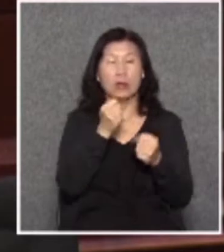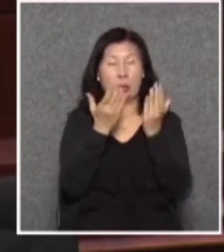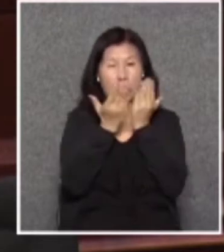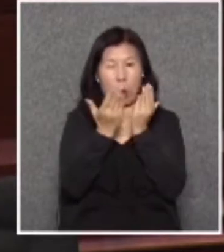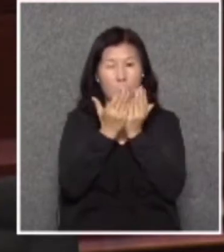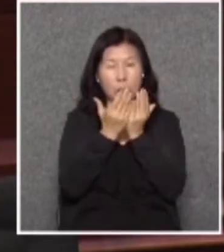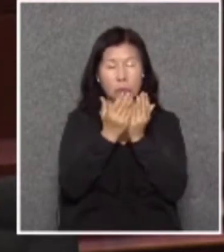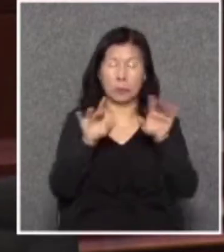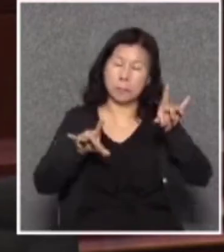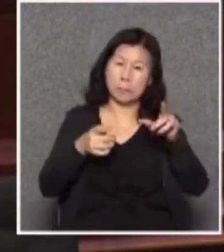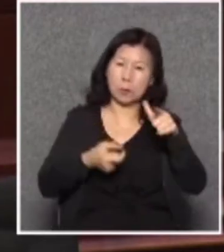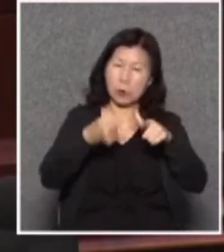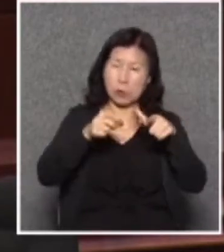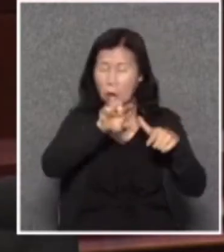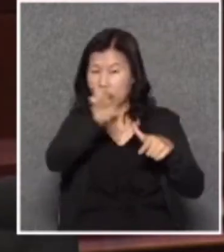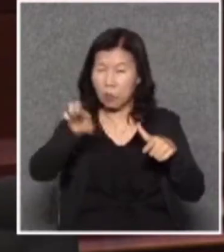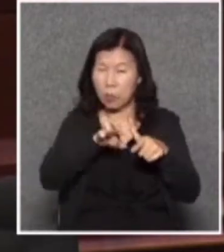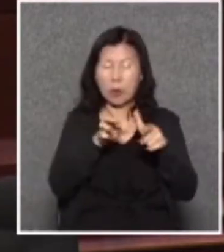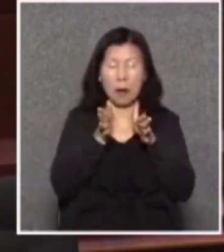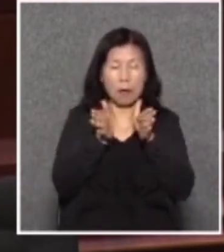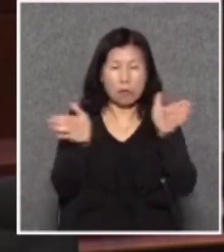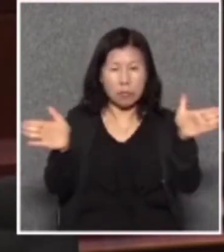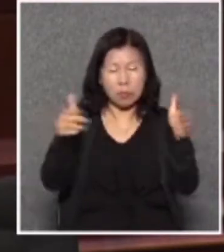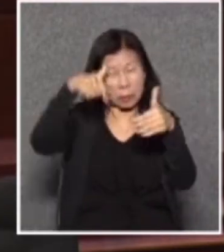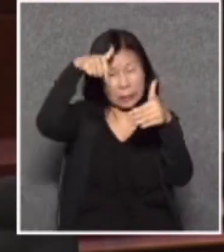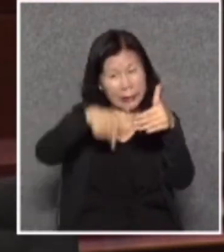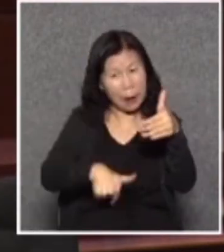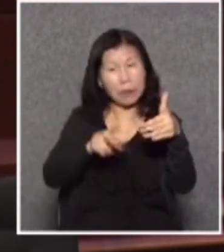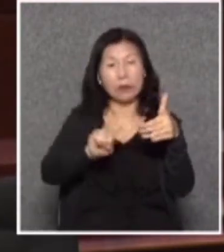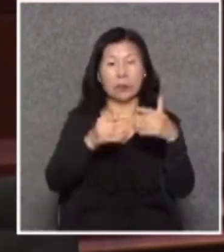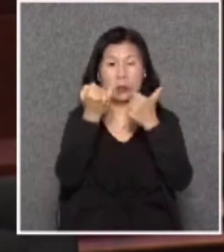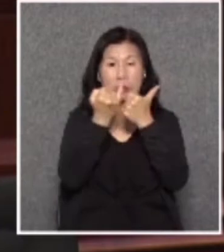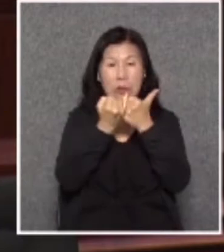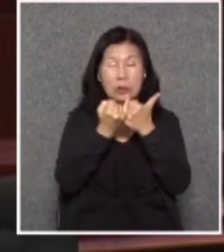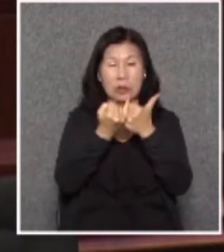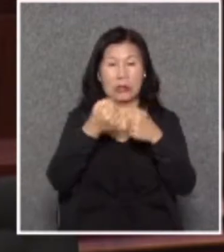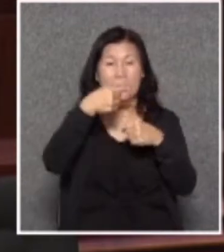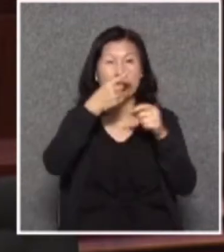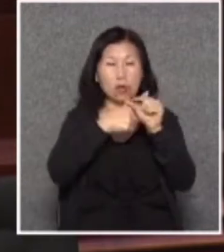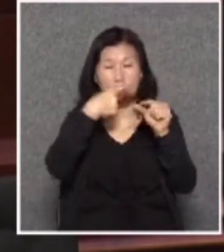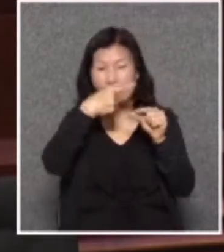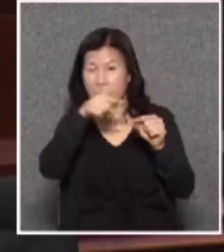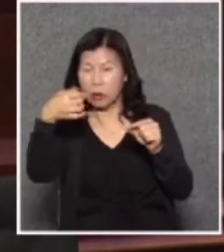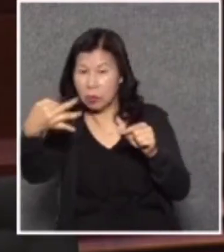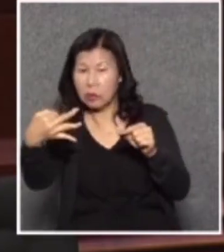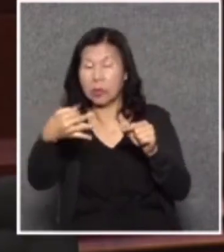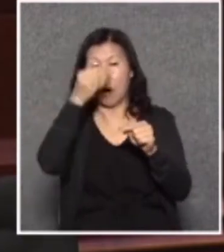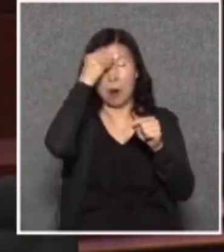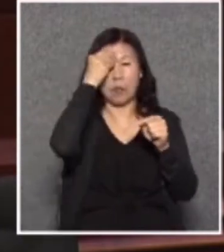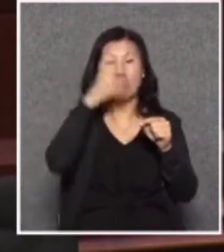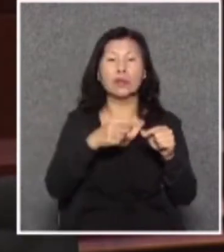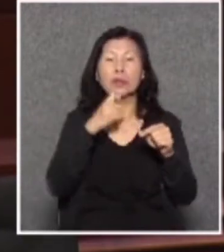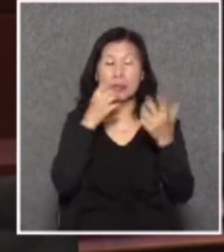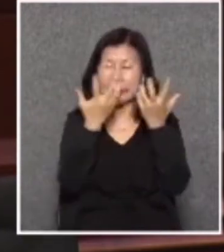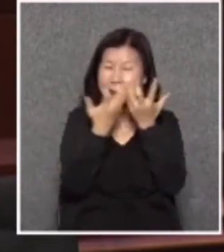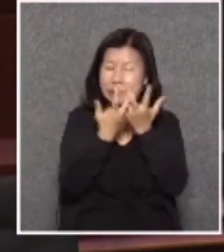容的均衡、闊度和深度、學生在初中的知識基礎，在課程和評核